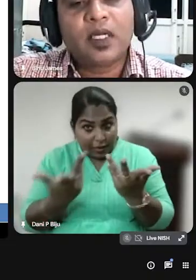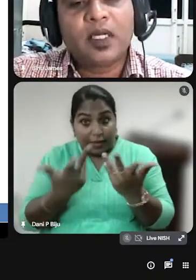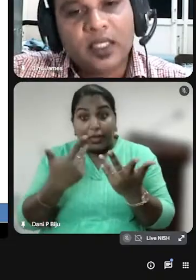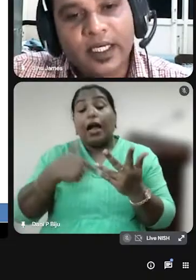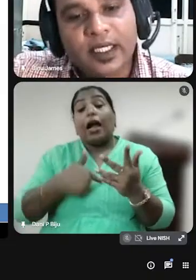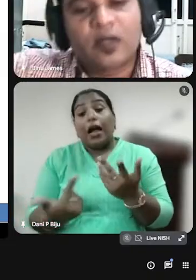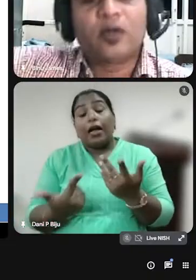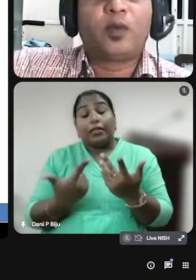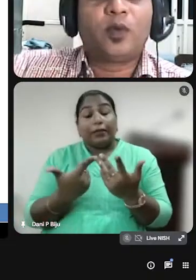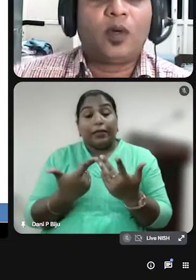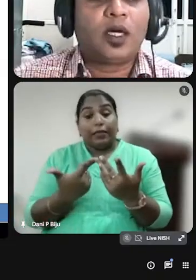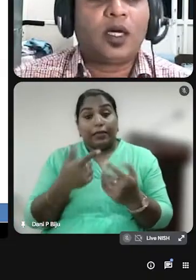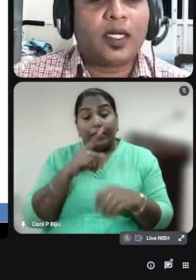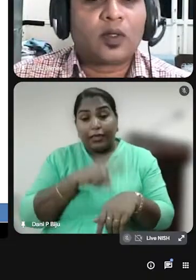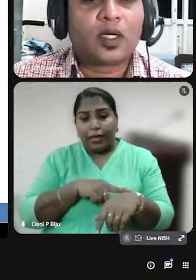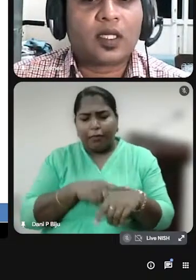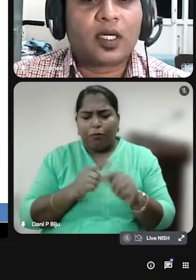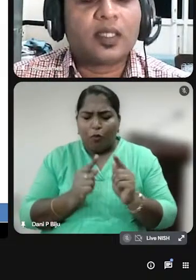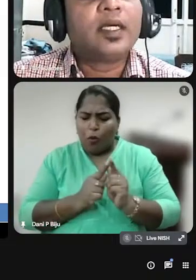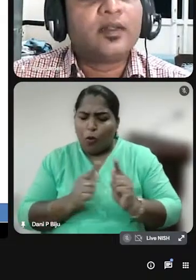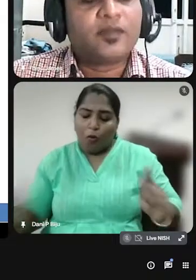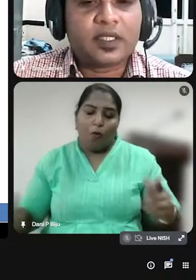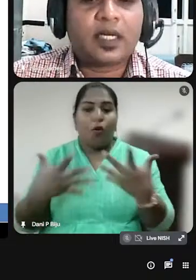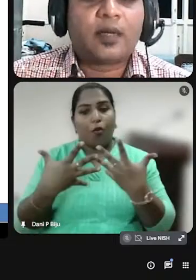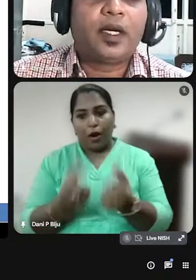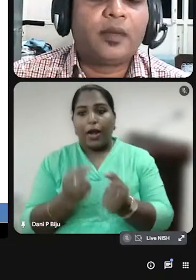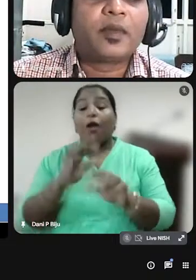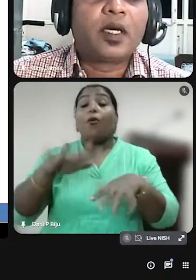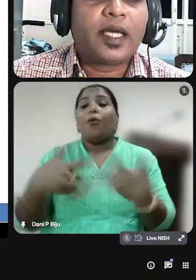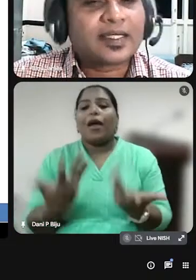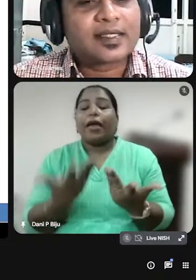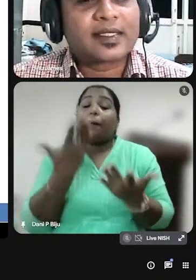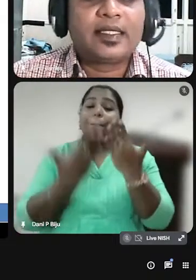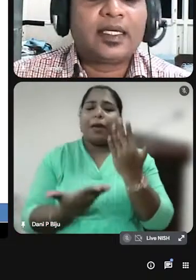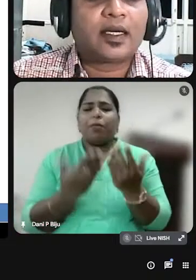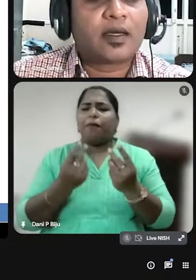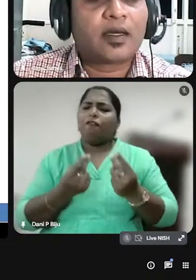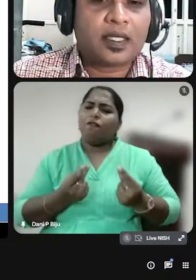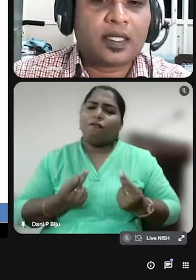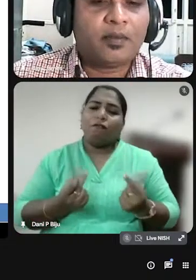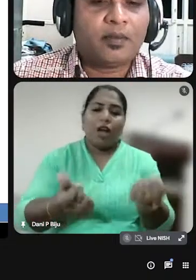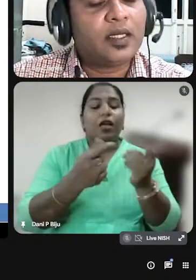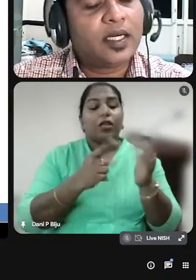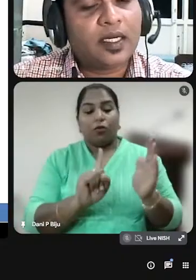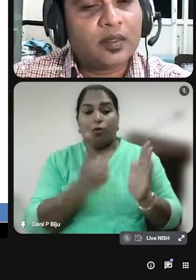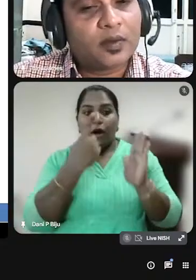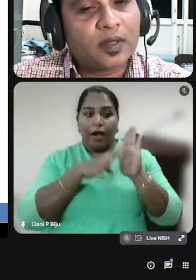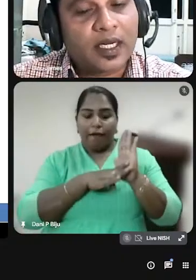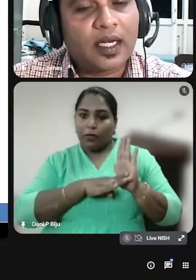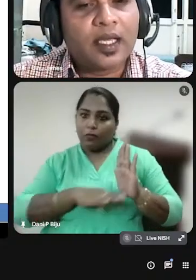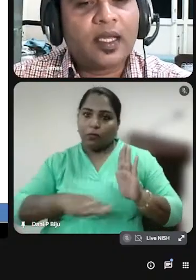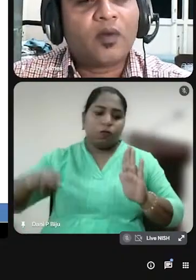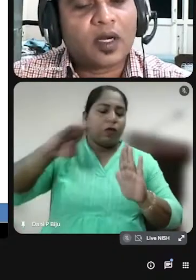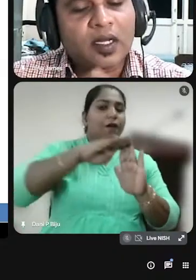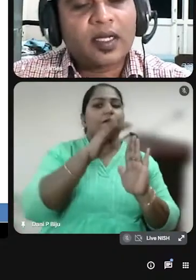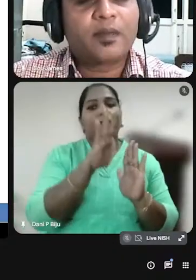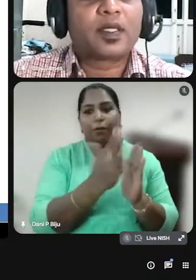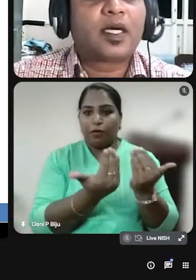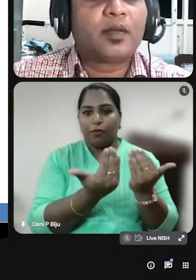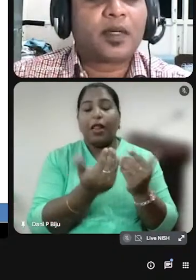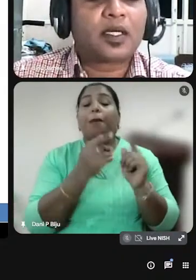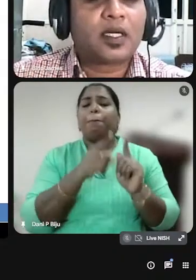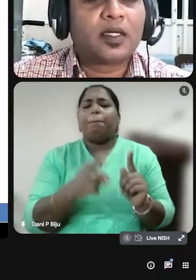മാക്സിമം നീട്ടിക്കൊണ്ടു പോവുക എന്നുള്ളതാണ് ഫിസിയോതെറാപ്പിയുടെയും എക്സസൈസിന്റെ ഒക്കെ പ്രാധാന്യം. മരുന്ന് കഴിക്കുന്ന പോലെ തന്നെ